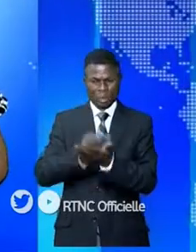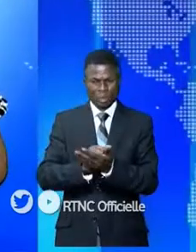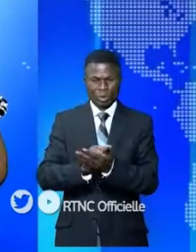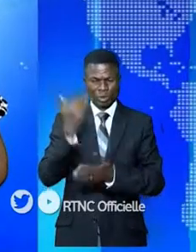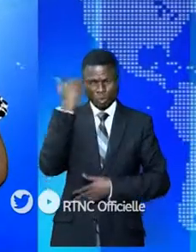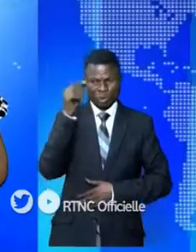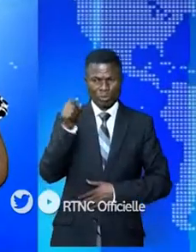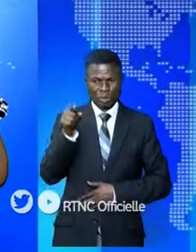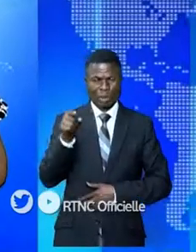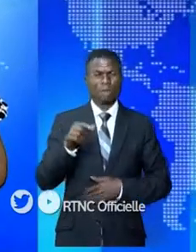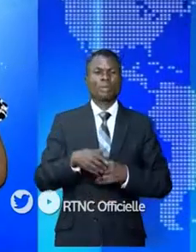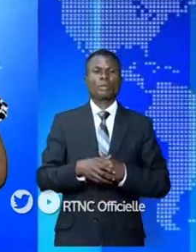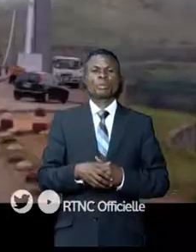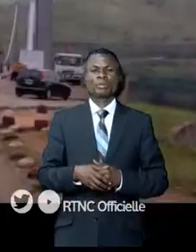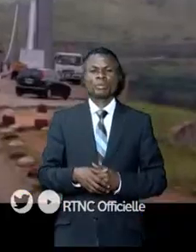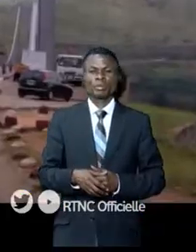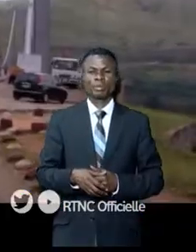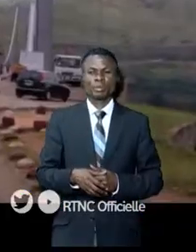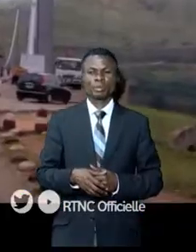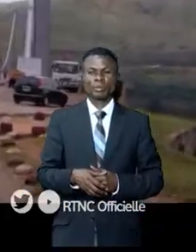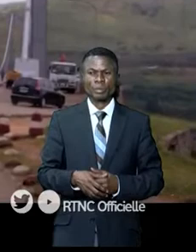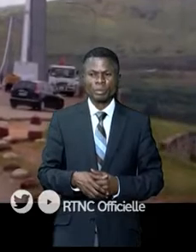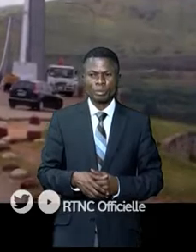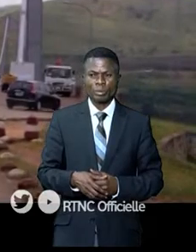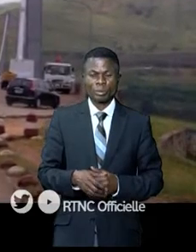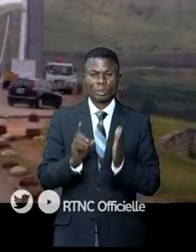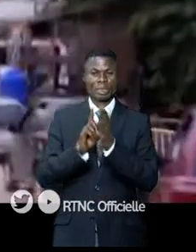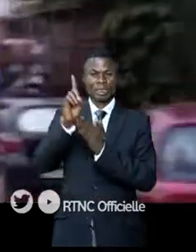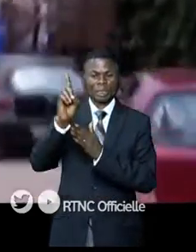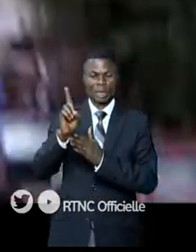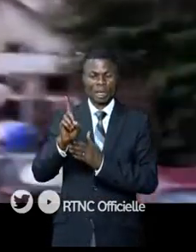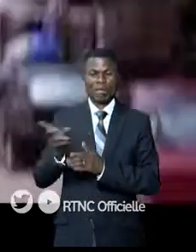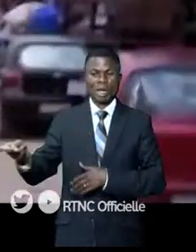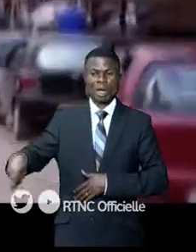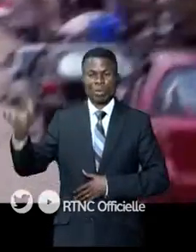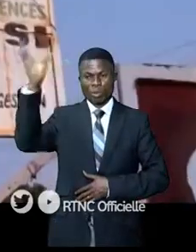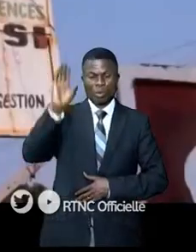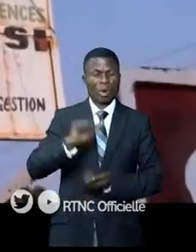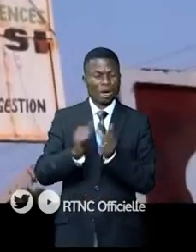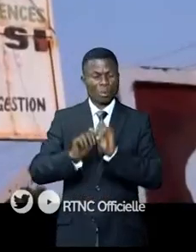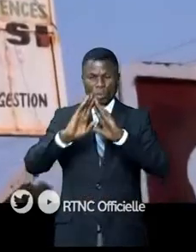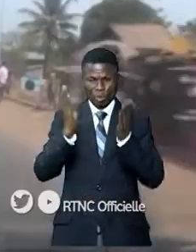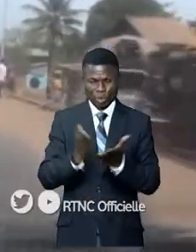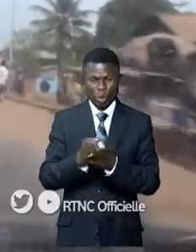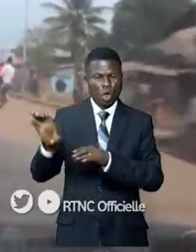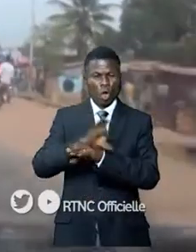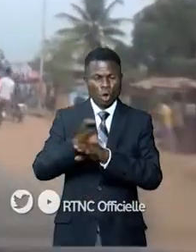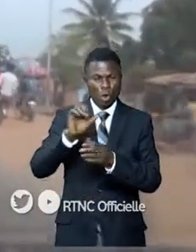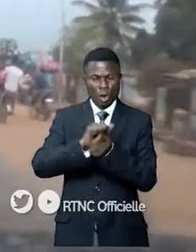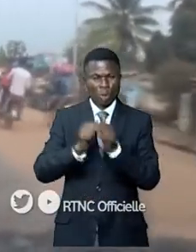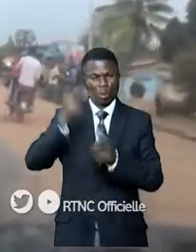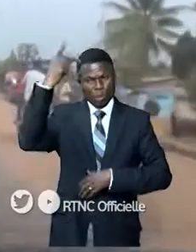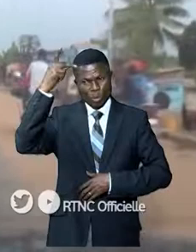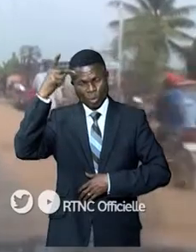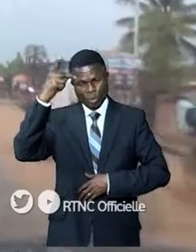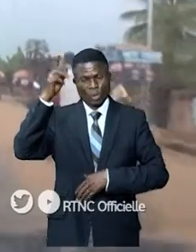Tshisekedi Tshilombo-Bokonzi. L'émergence de la province du Congo central, c'est l'affaire de tous. Préoccupé par la situation politique